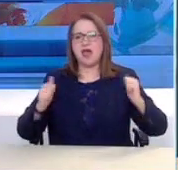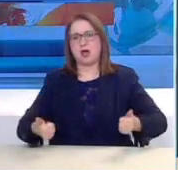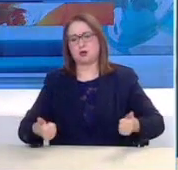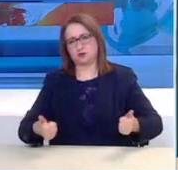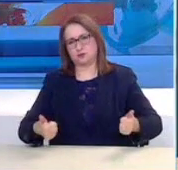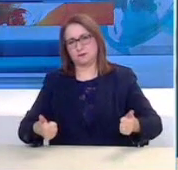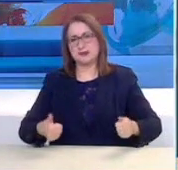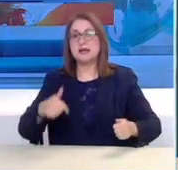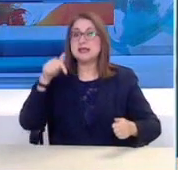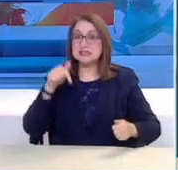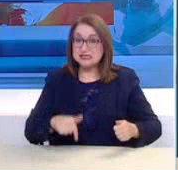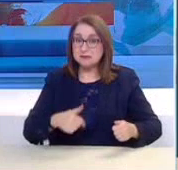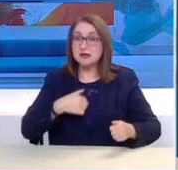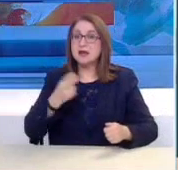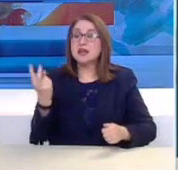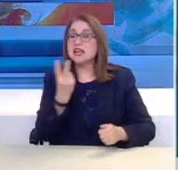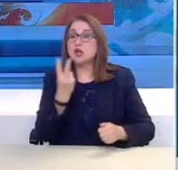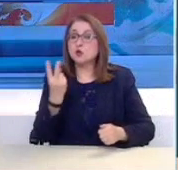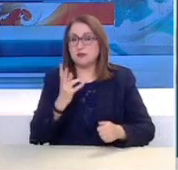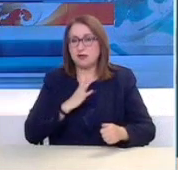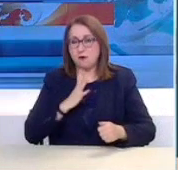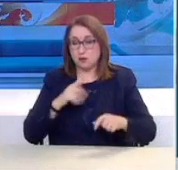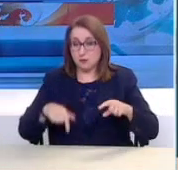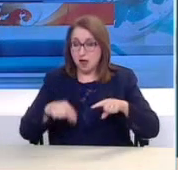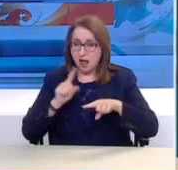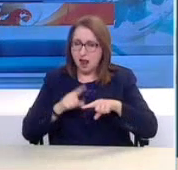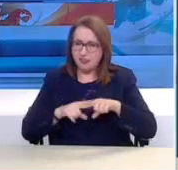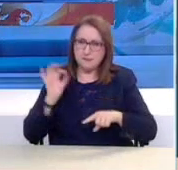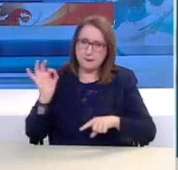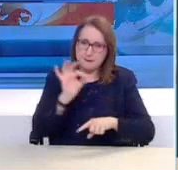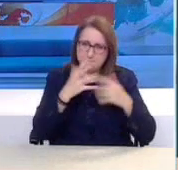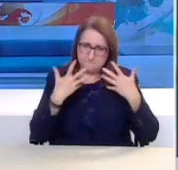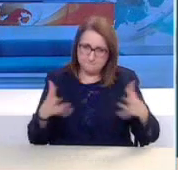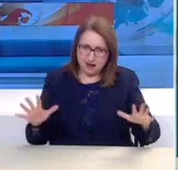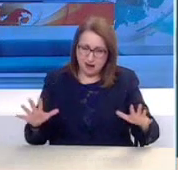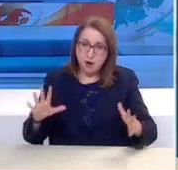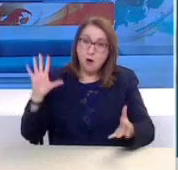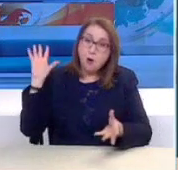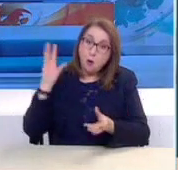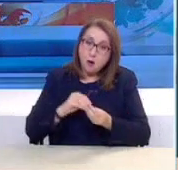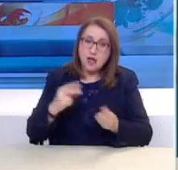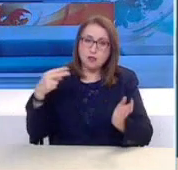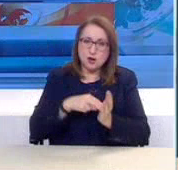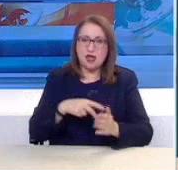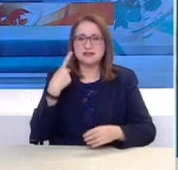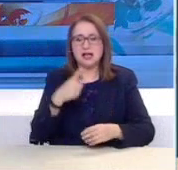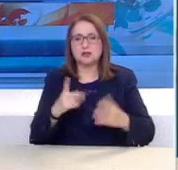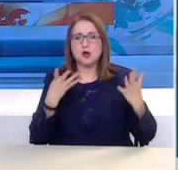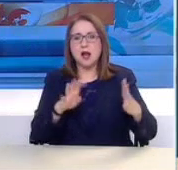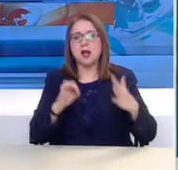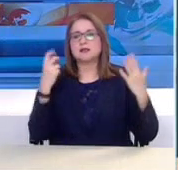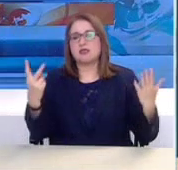Σήμερα ανακοινώνουμε 22 νέα κρούσματα του νέου ιού στη χώρα. Ο συνολικός αριθμός των κρούσματων είναι